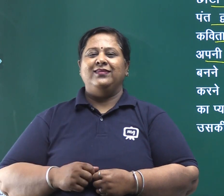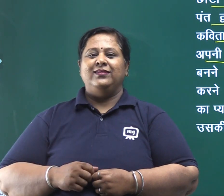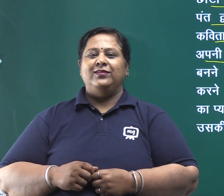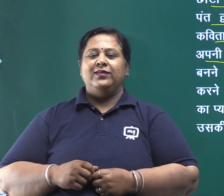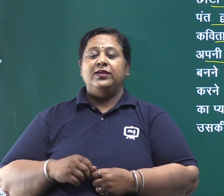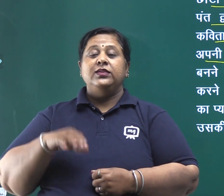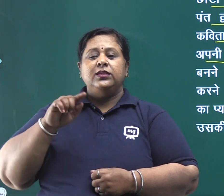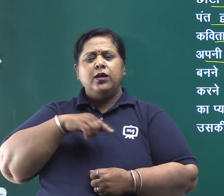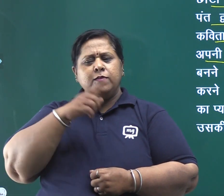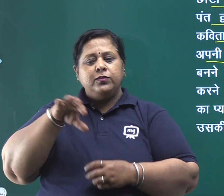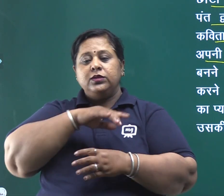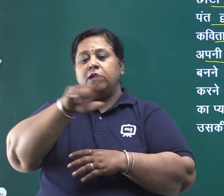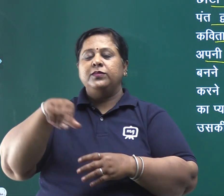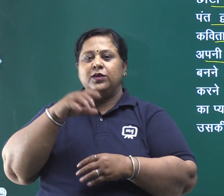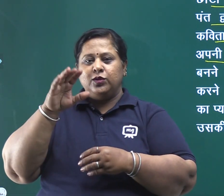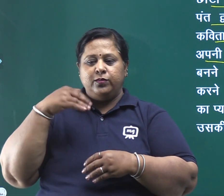सबसे छोटी